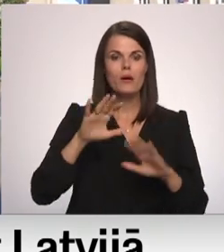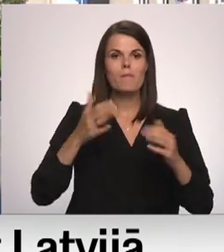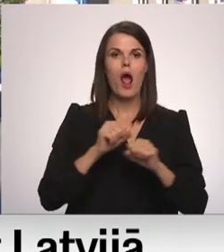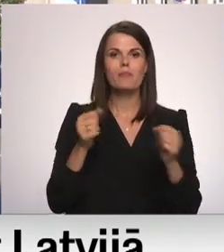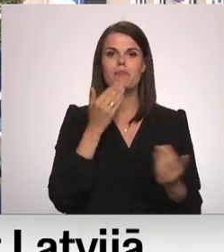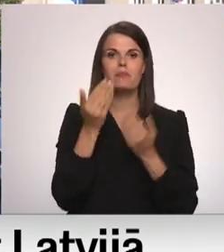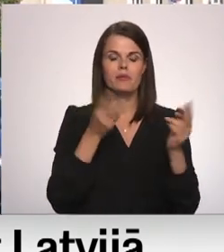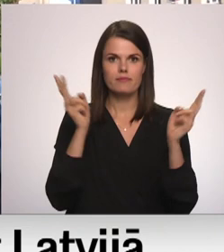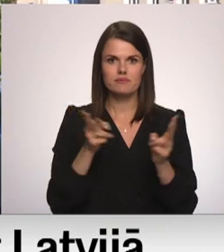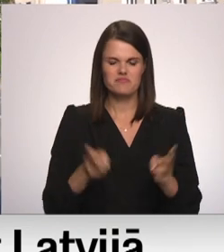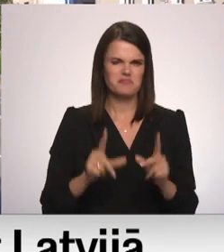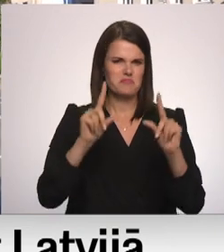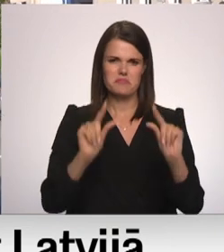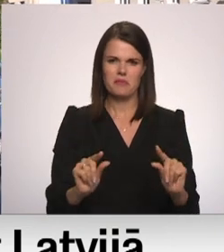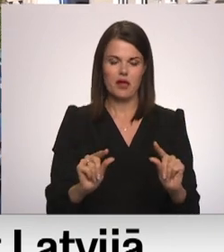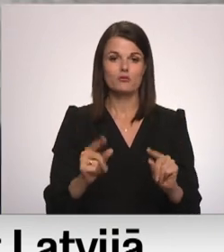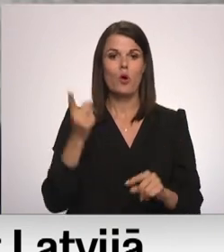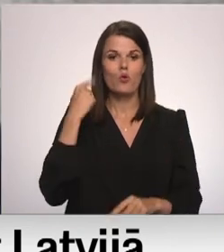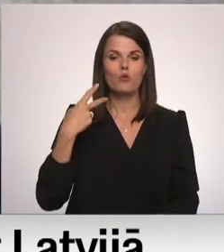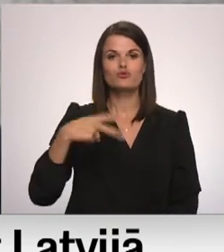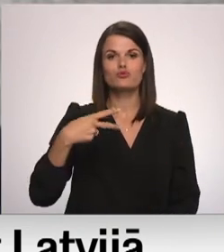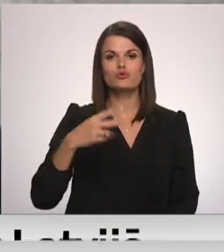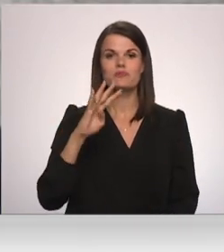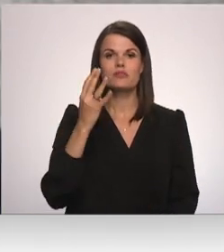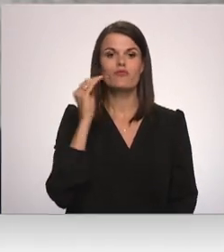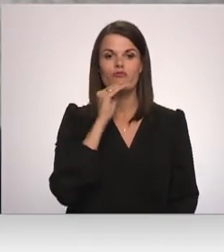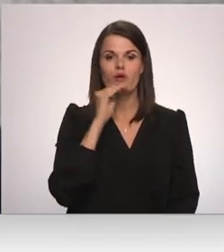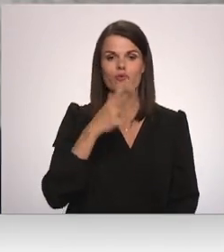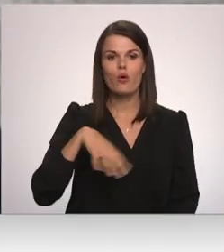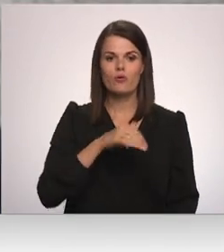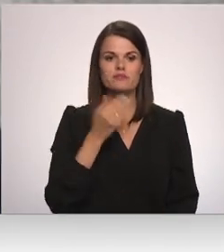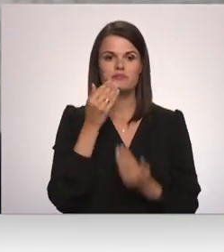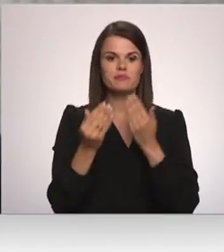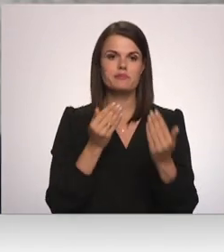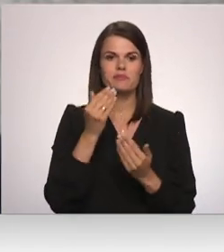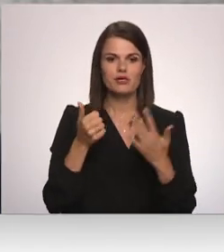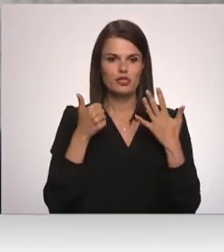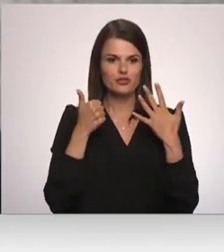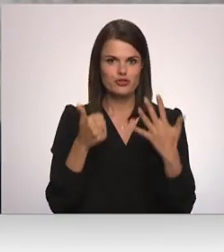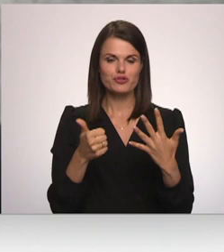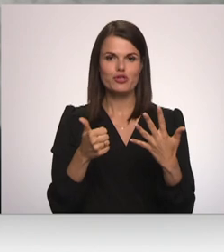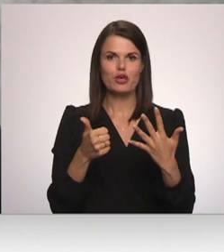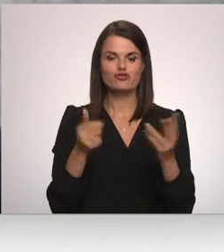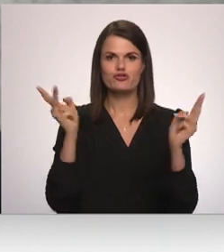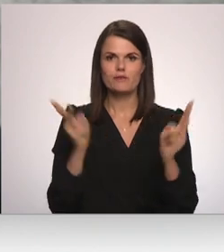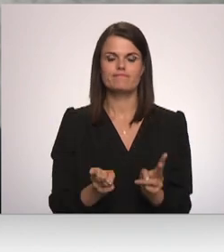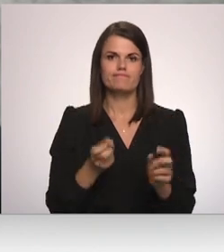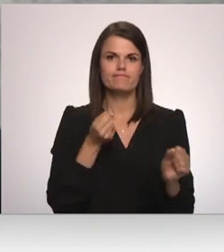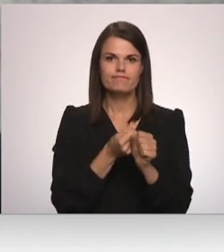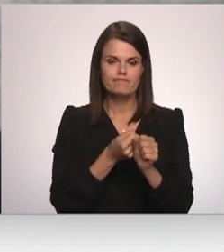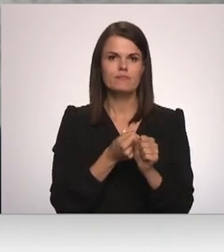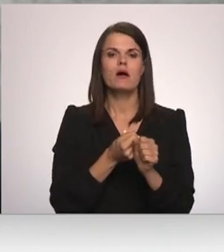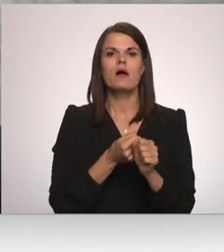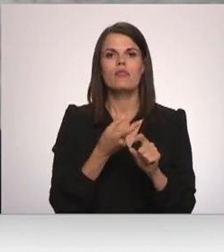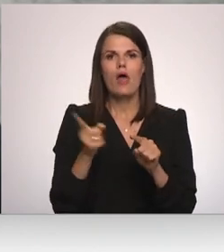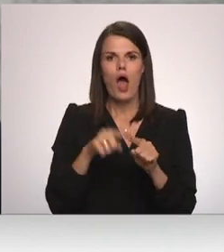negadījumu skaits ir vēl mazāks. Kopš 24. Februāra mums ir pieteikti 6 negadījumi,